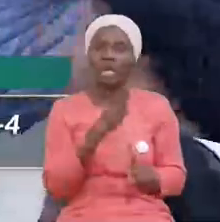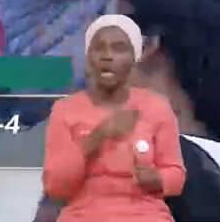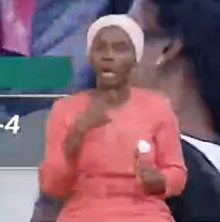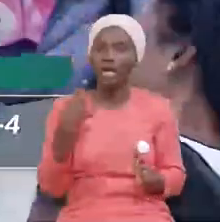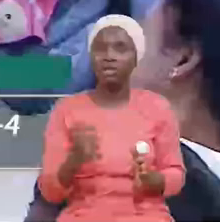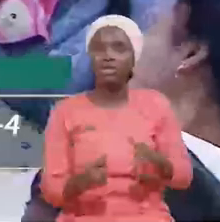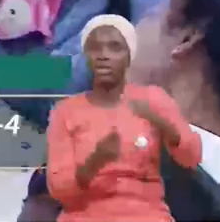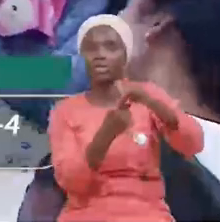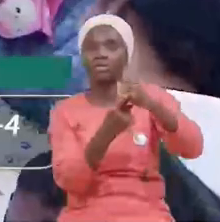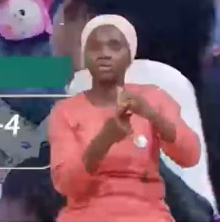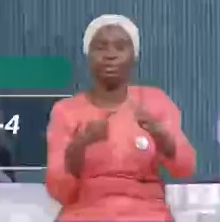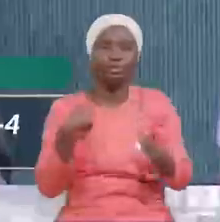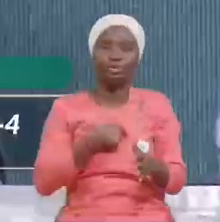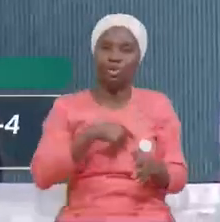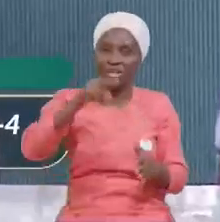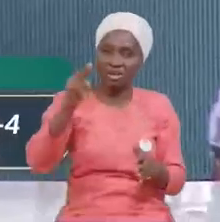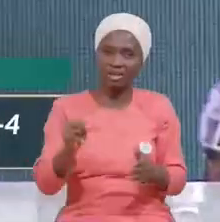Et les zéros que nous devrions être,